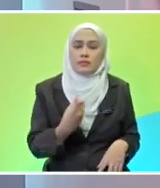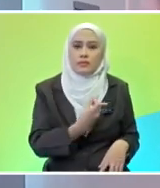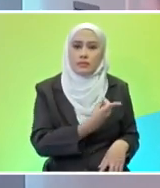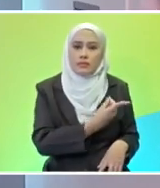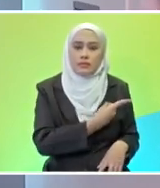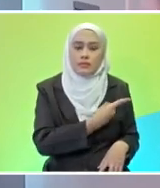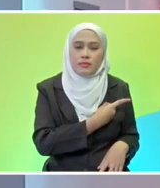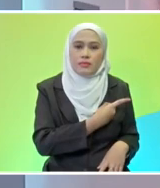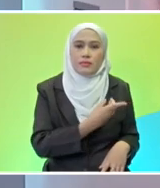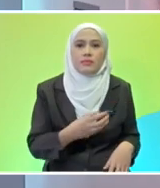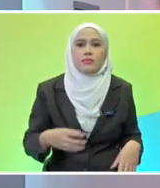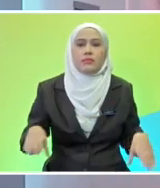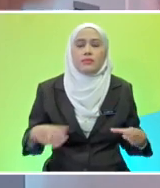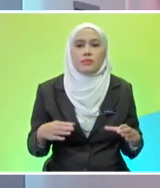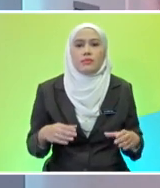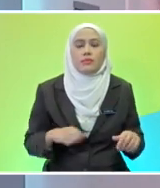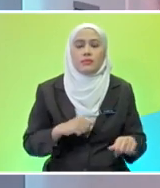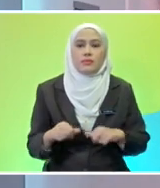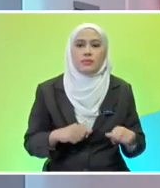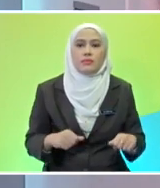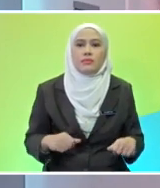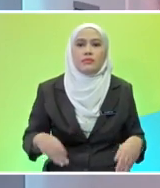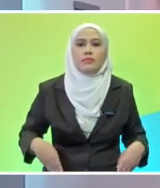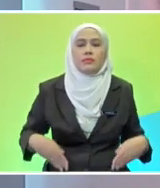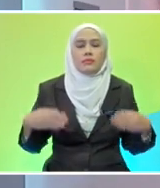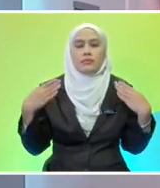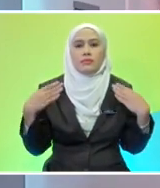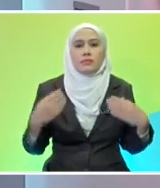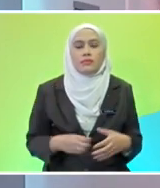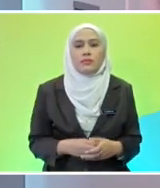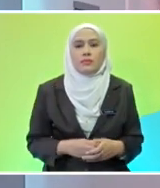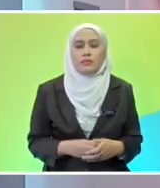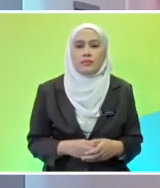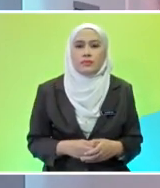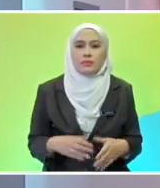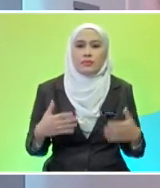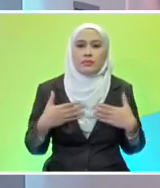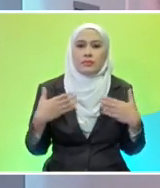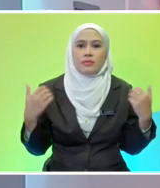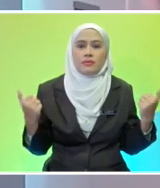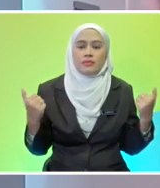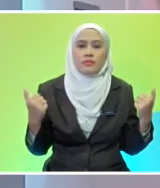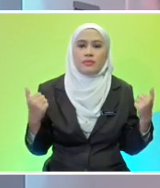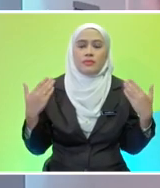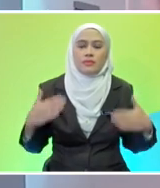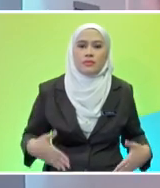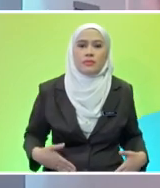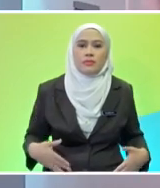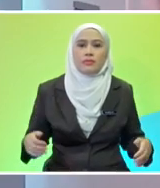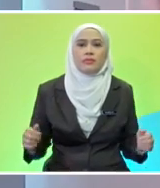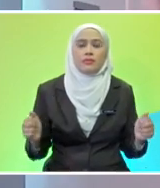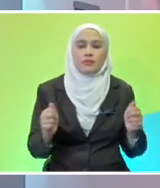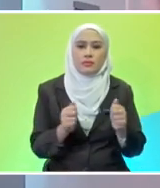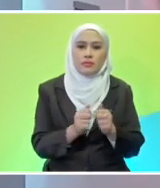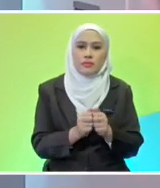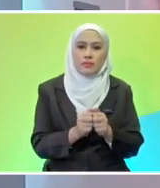daripada hujung rambut hingga ke hujung kaki, kelebihan dia. Betul. Dia juga dapat mengeratkan hubungan silaturahim bersama-sama dengan